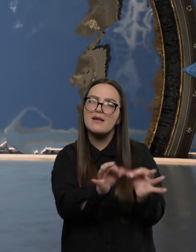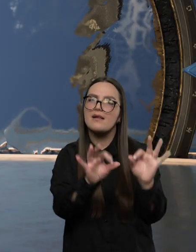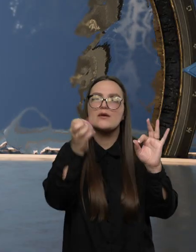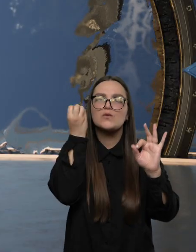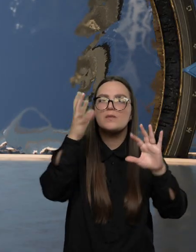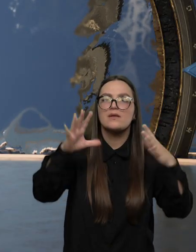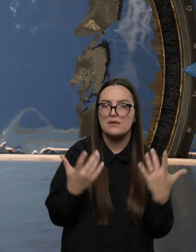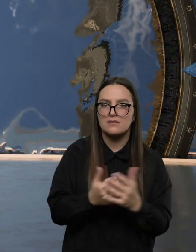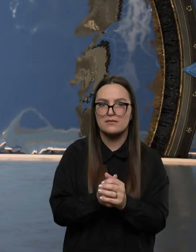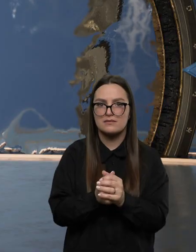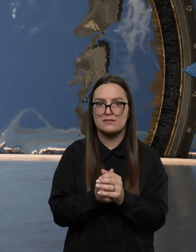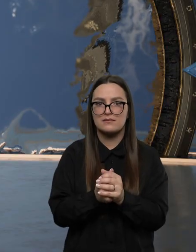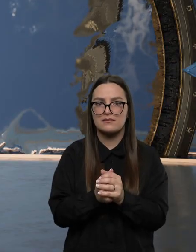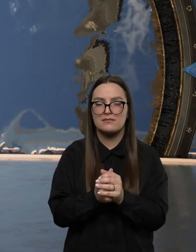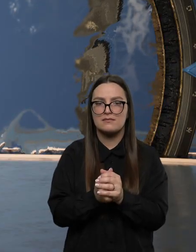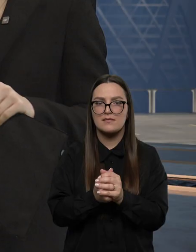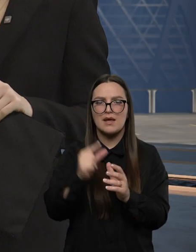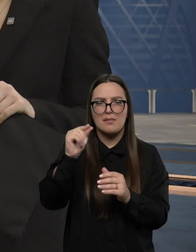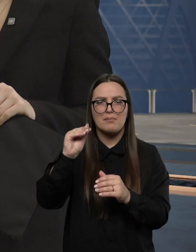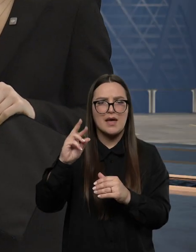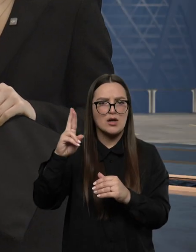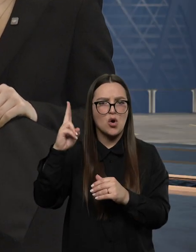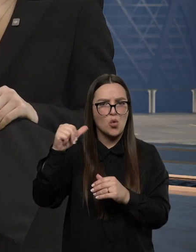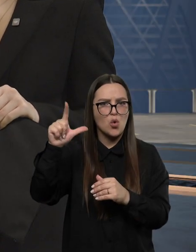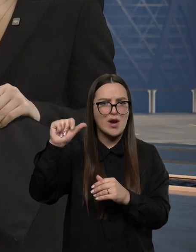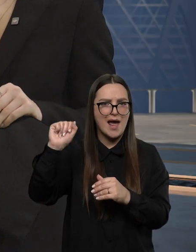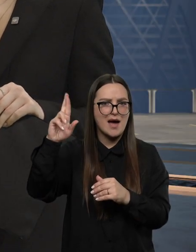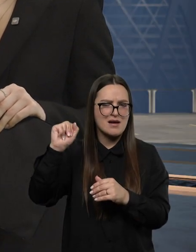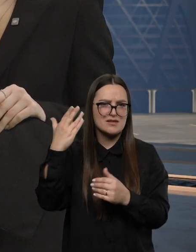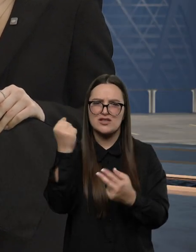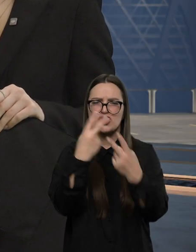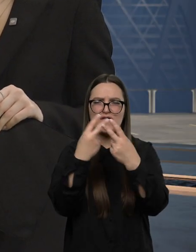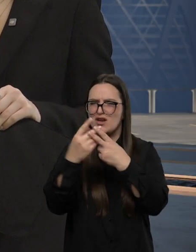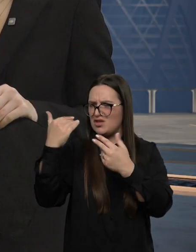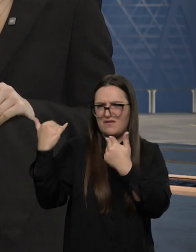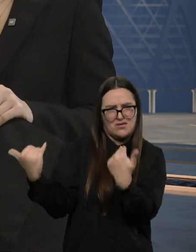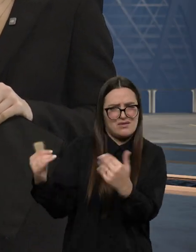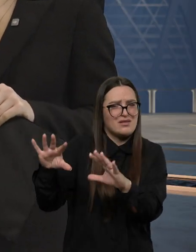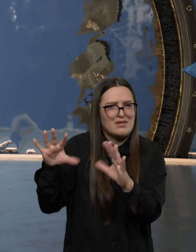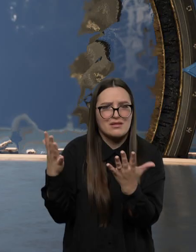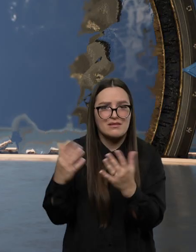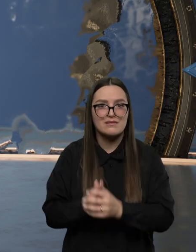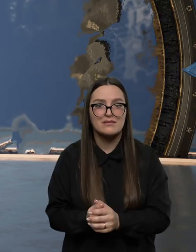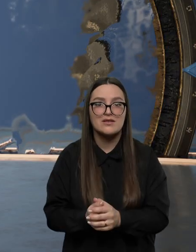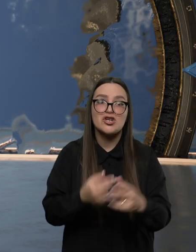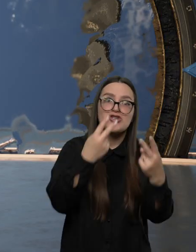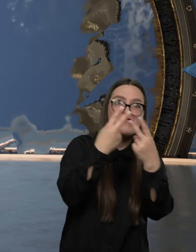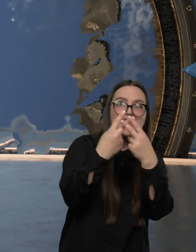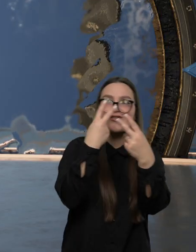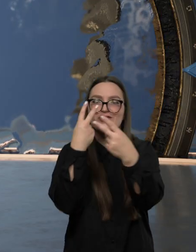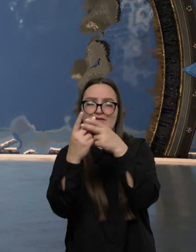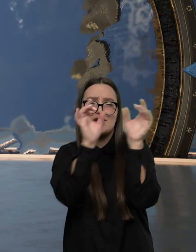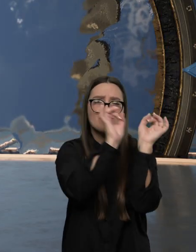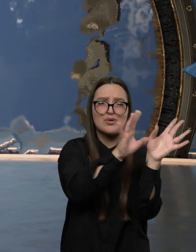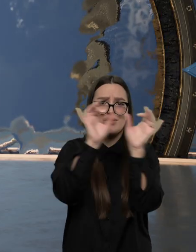klasifikuoti įvairių tipų pekuliariasias. Pekuliariosios žvaigždės. Kas tai konkrečiau yra? Žvaigždė žvaigždei